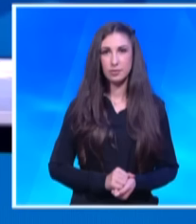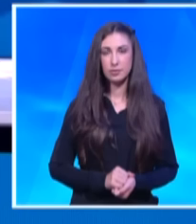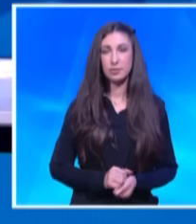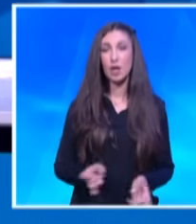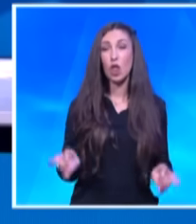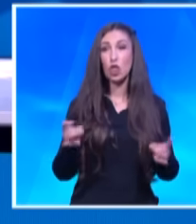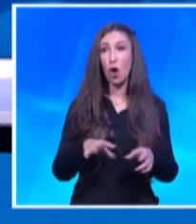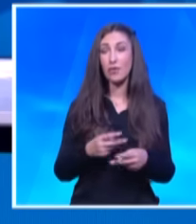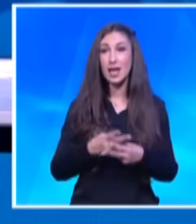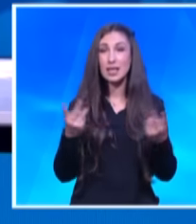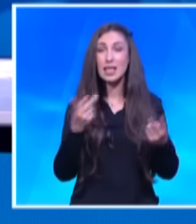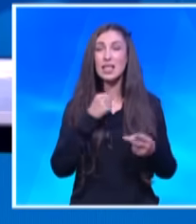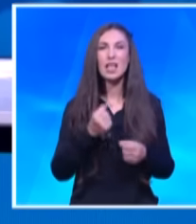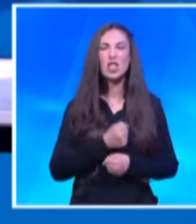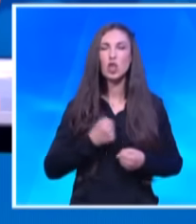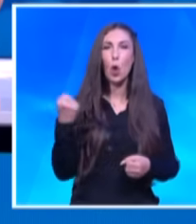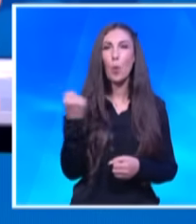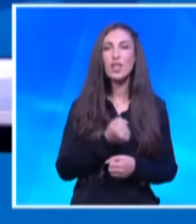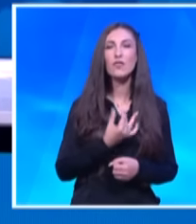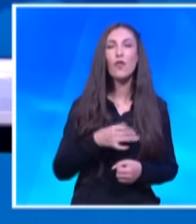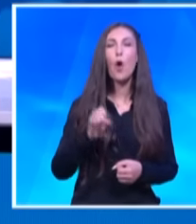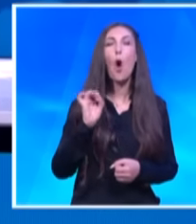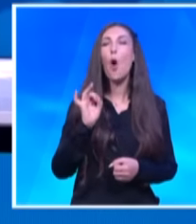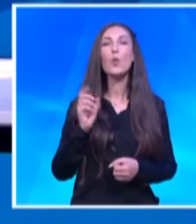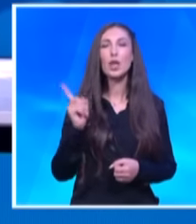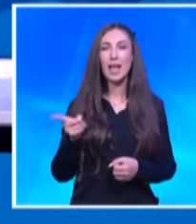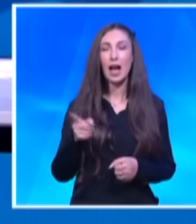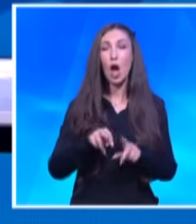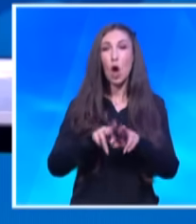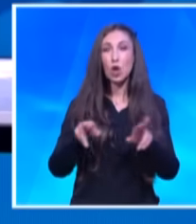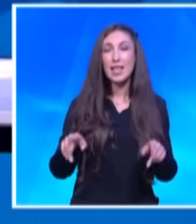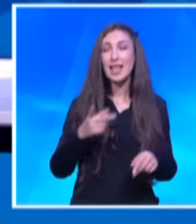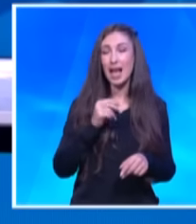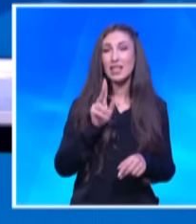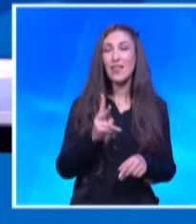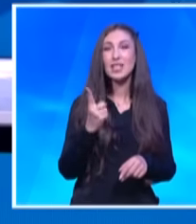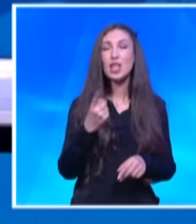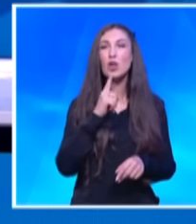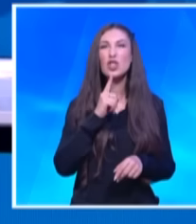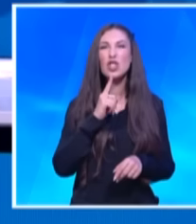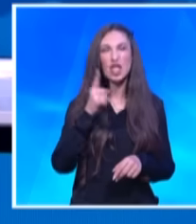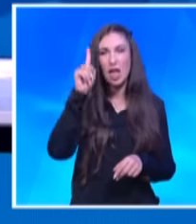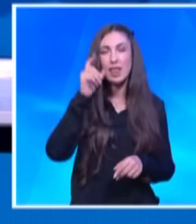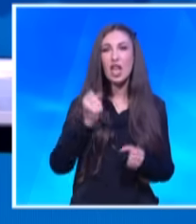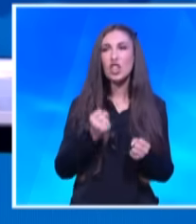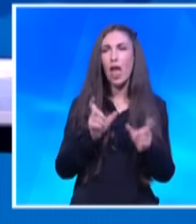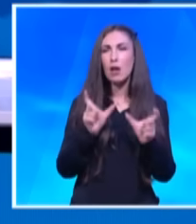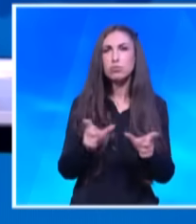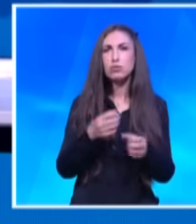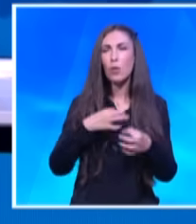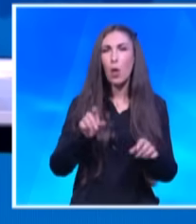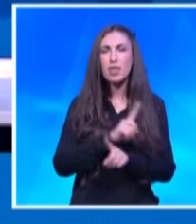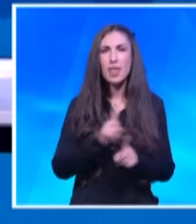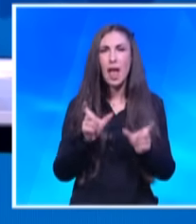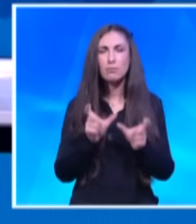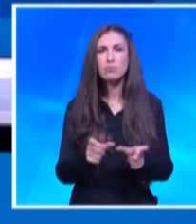Нови разкрития за жестокото убийство в Омуртаг. Според роднини, 21-годишната жертва е живяла в изолация и е